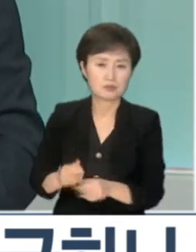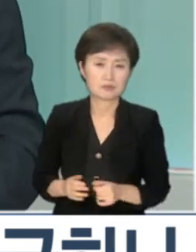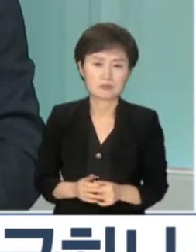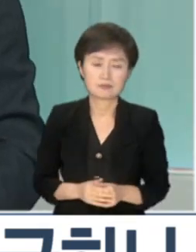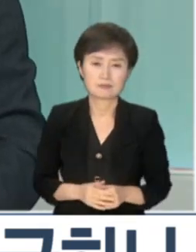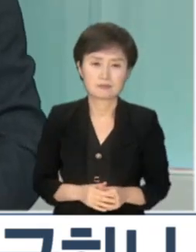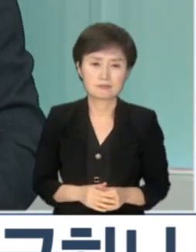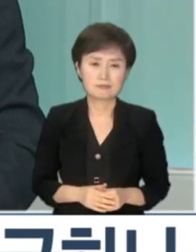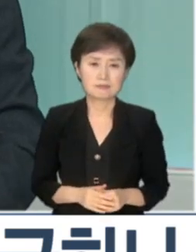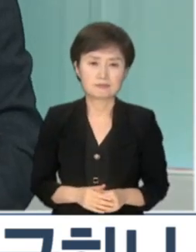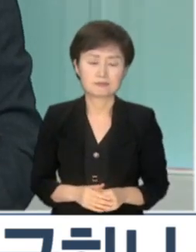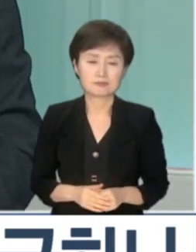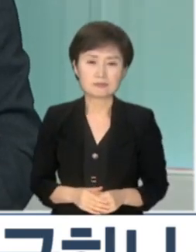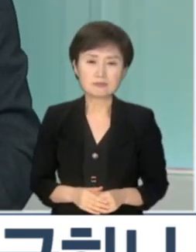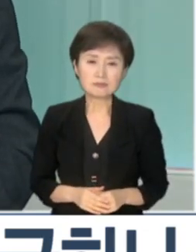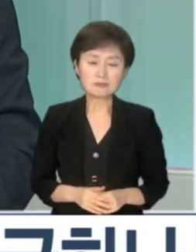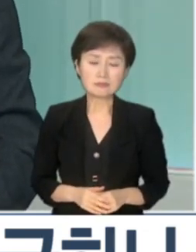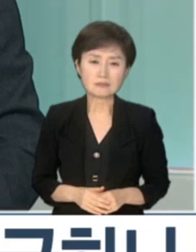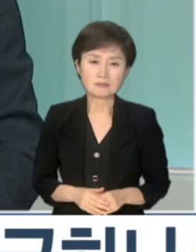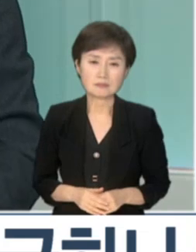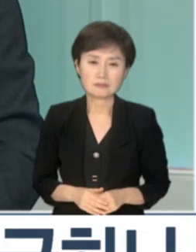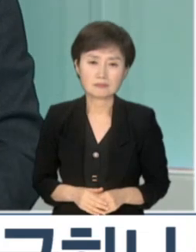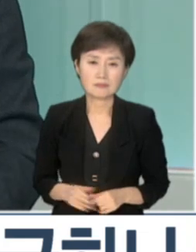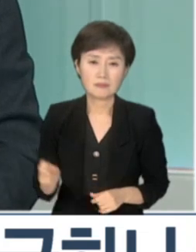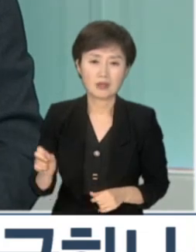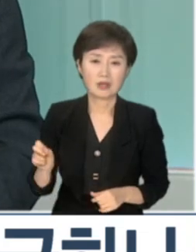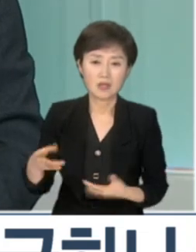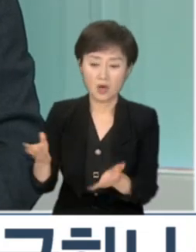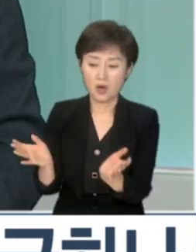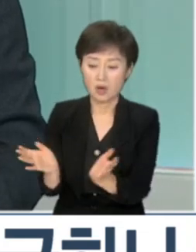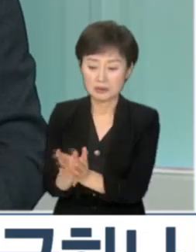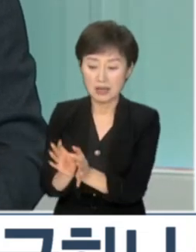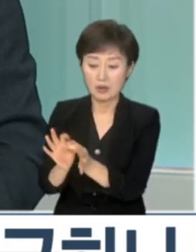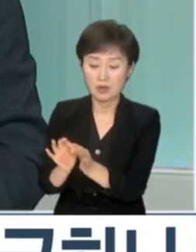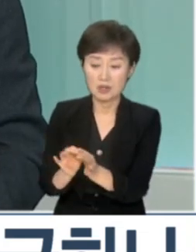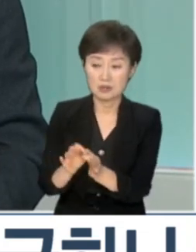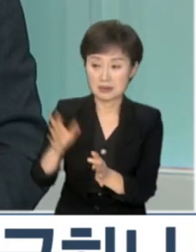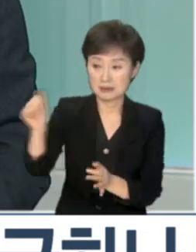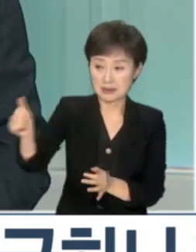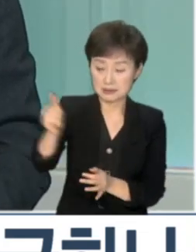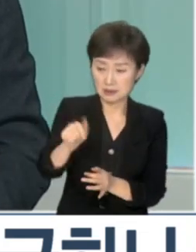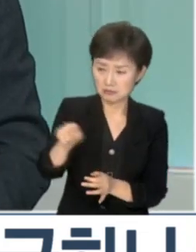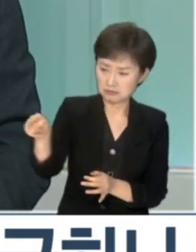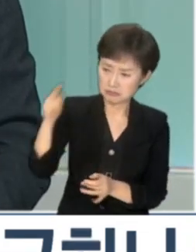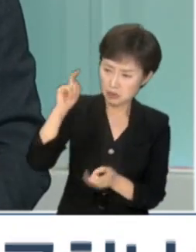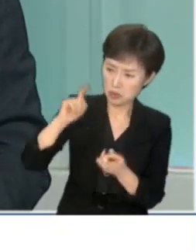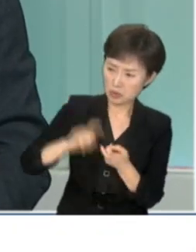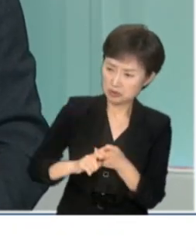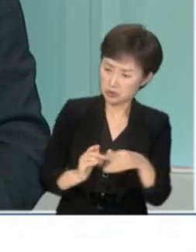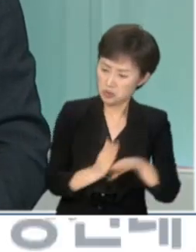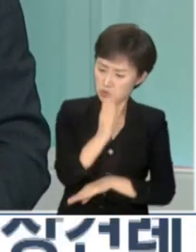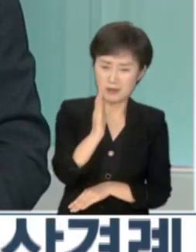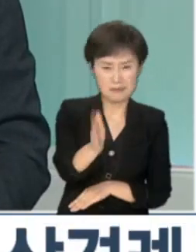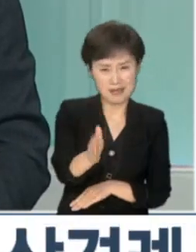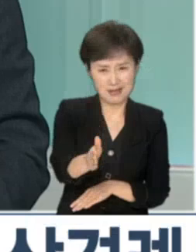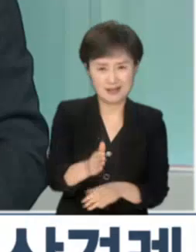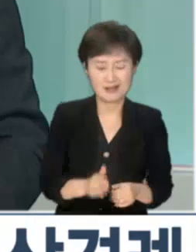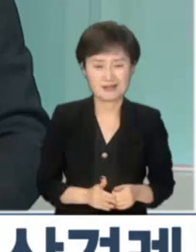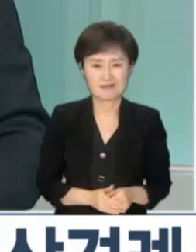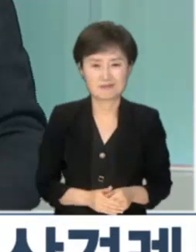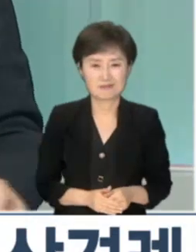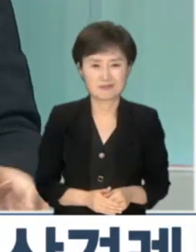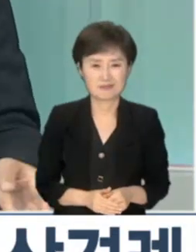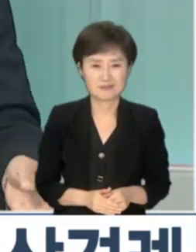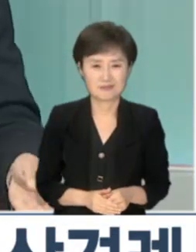우리 대변인께서 짧게 우리 부탁드릴게요. 집권 여당의 어떤 장관들에 대해서 너무 지나치게 관심을 너무 많이 갖는 것 같아요. 그 관심을